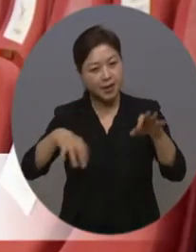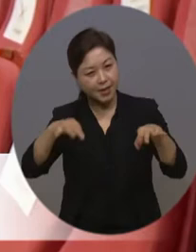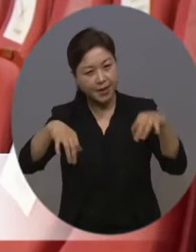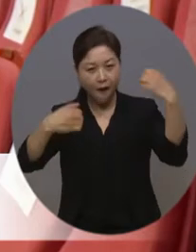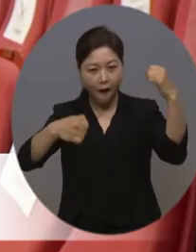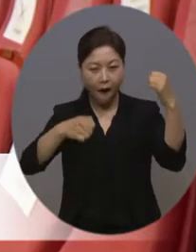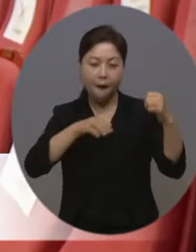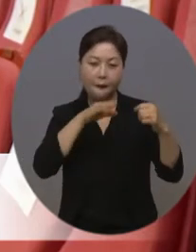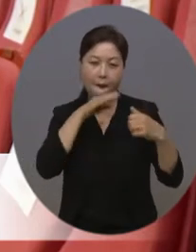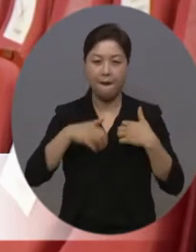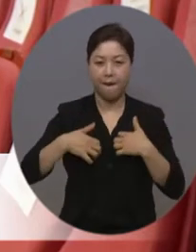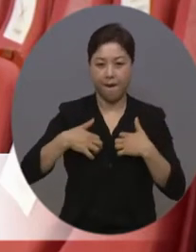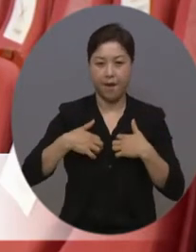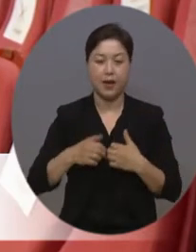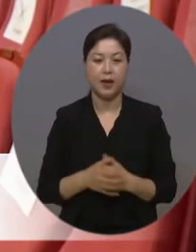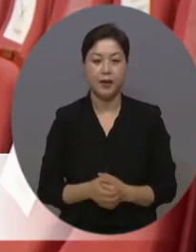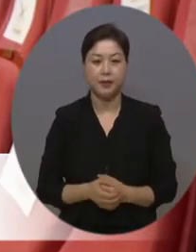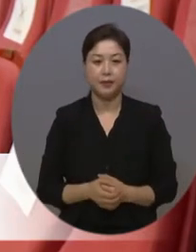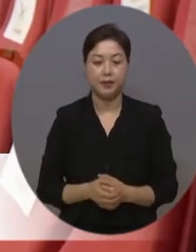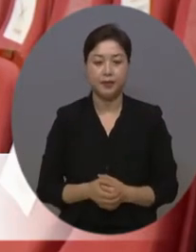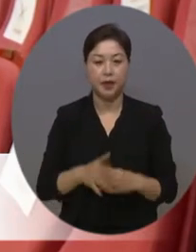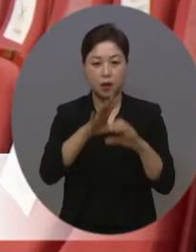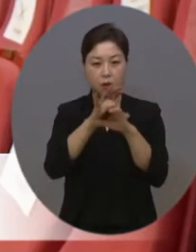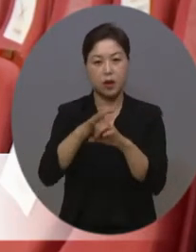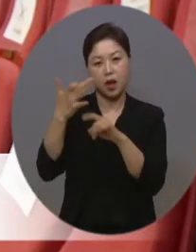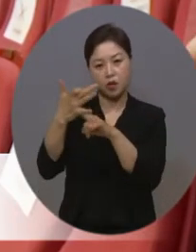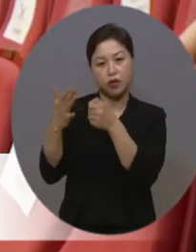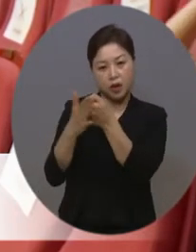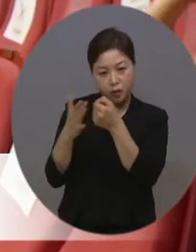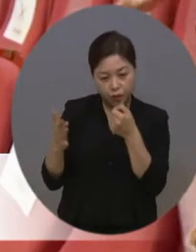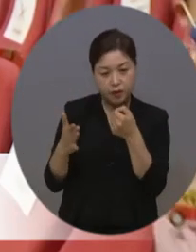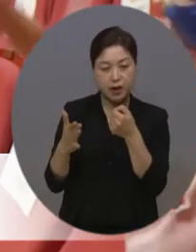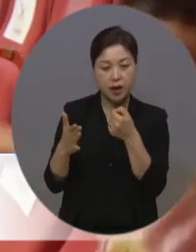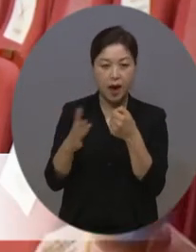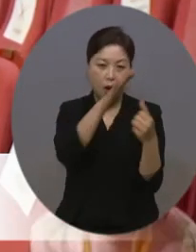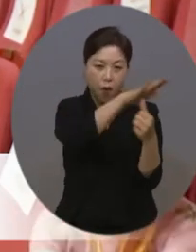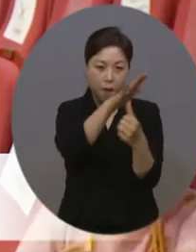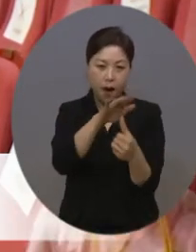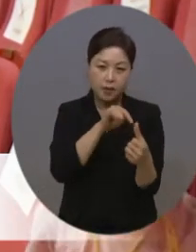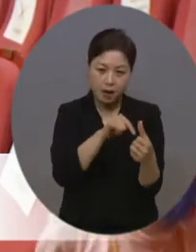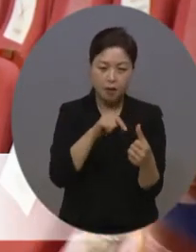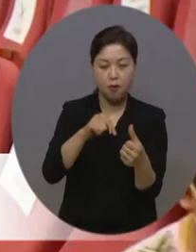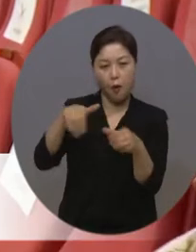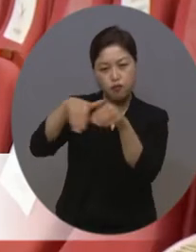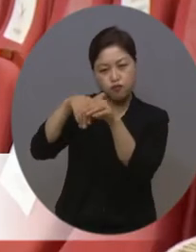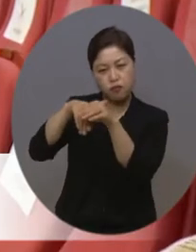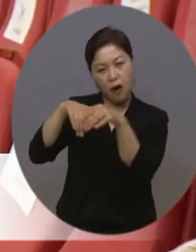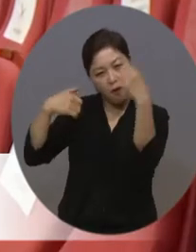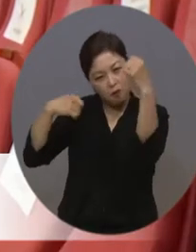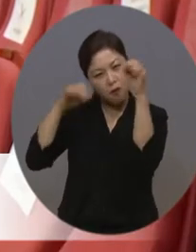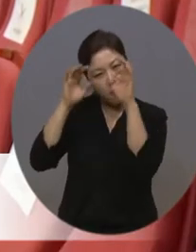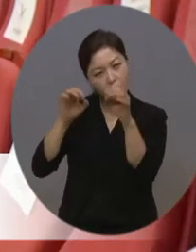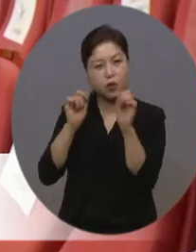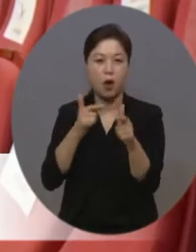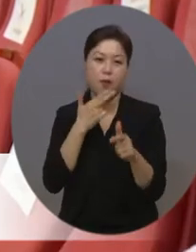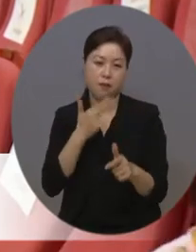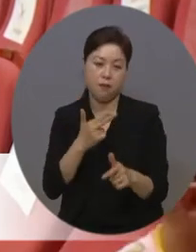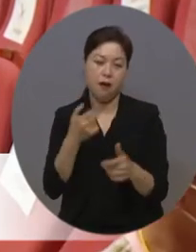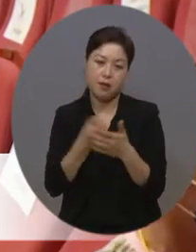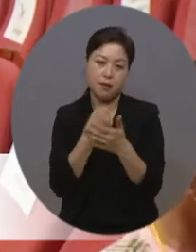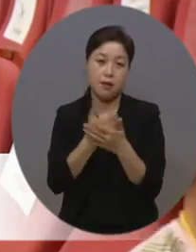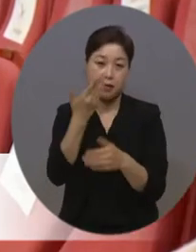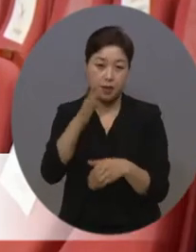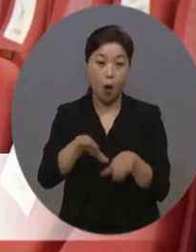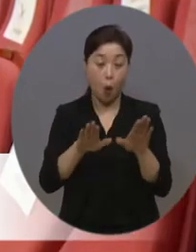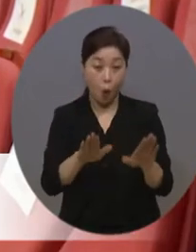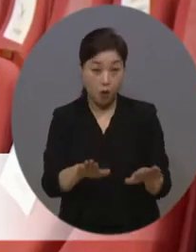인형극 너무 재밌었어요. 코로나 19 때문에 아이들하고 같이 이런 기회가 없어서 너무 아쉬웠었는데 오늘 이런 기회로